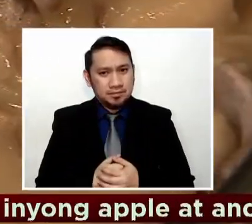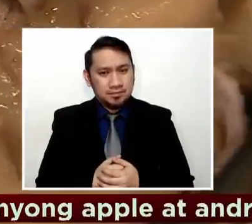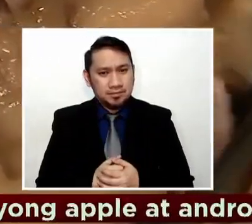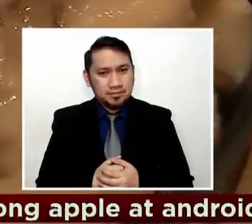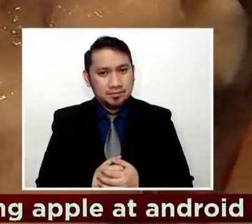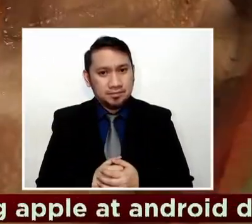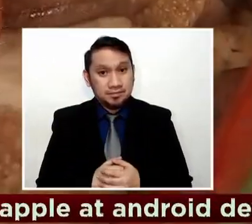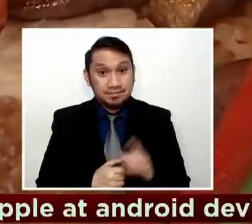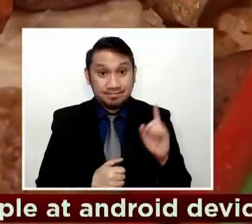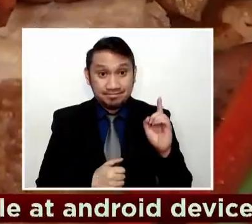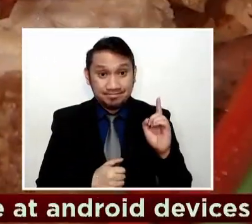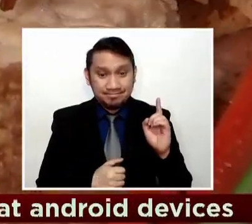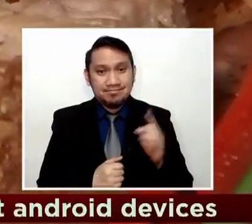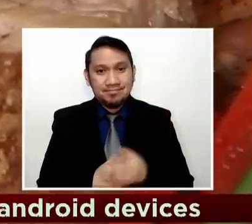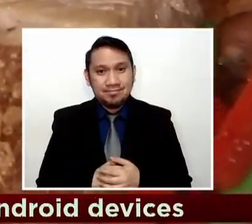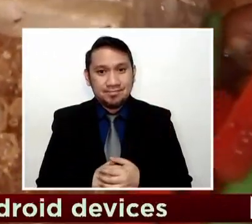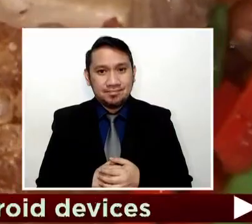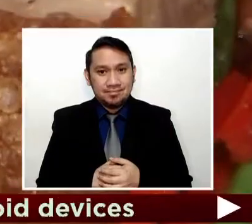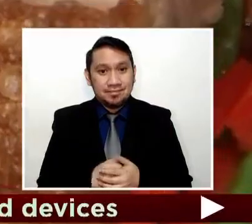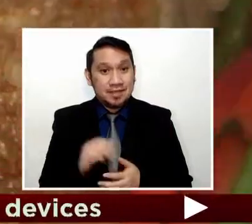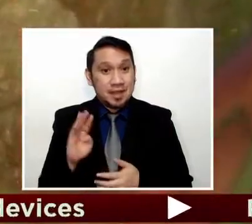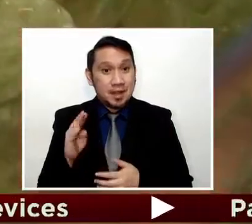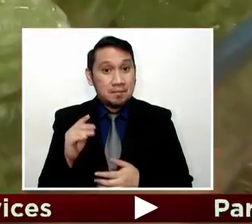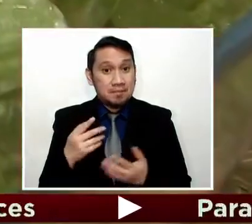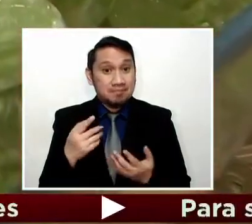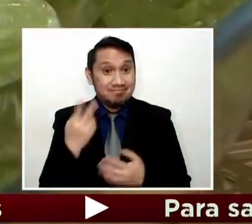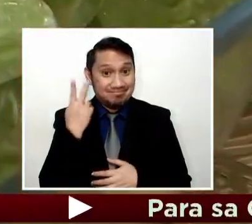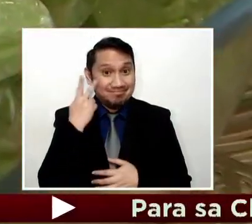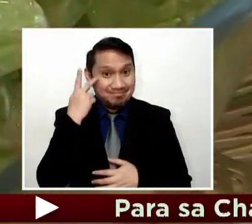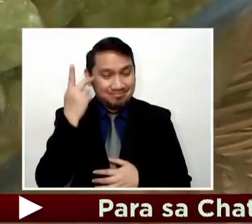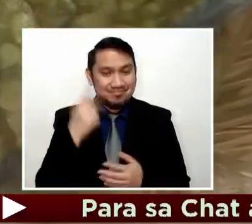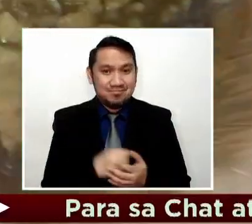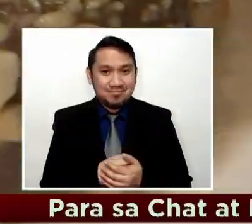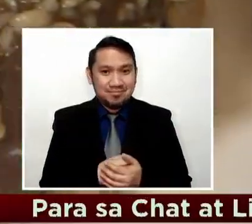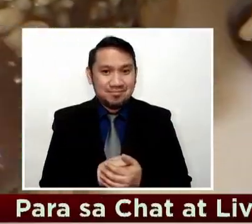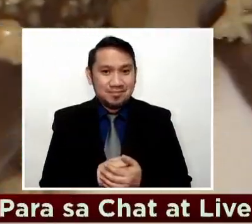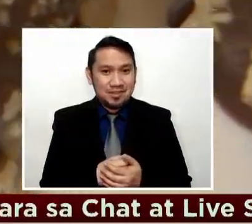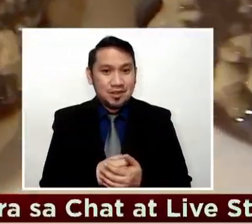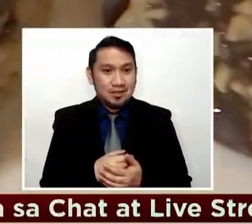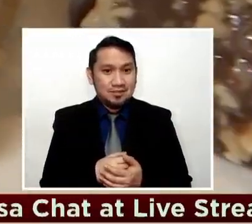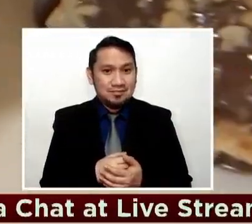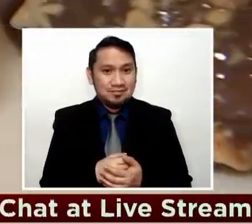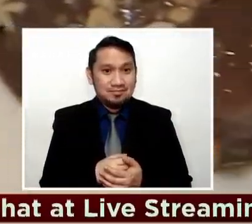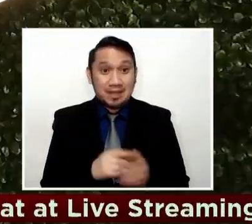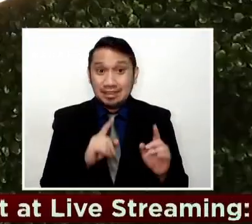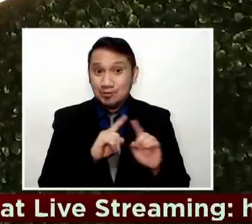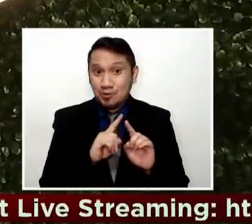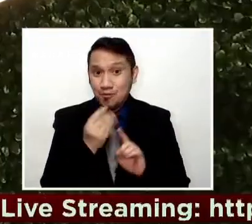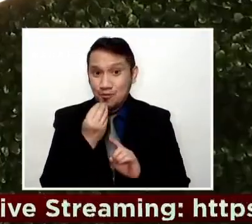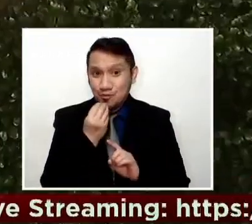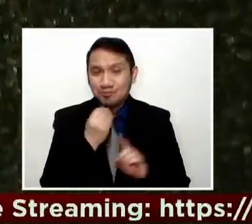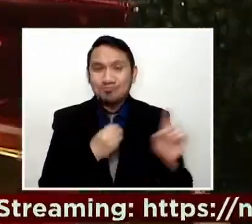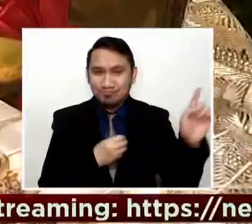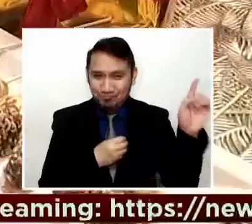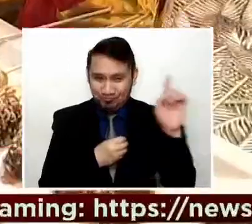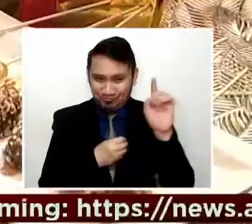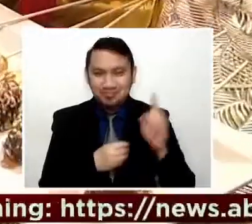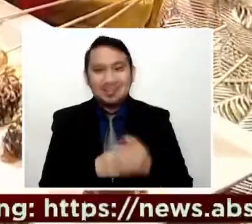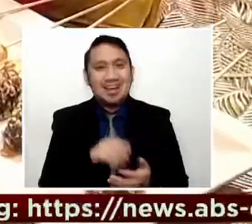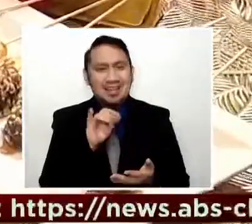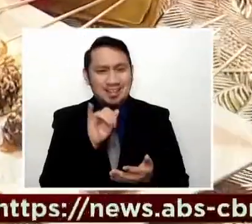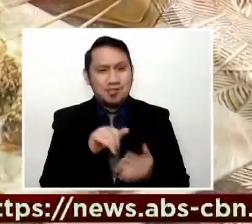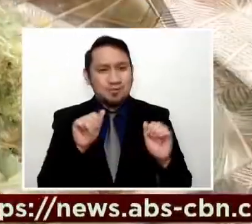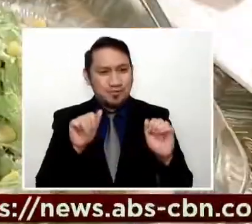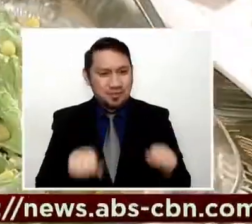Sizzling beef steak, bagnet valenciana, corn salad at banana choco dip. Ilan sa mga pagkain